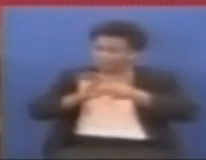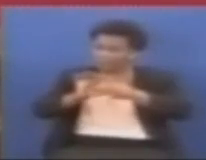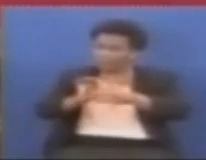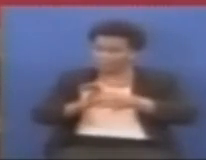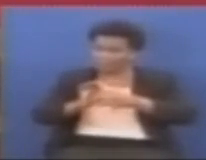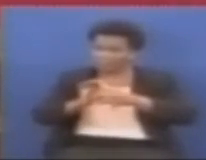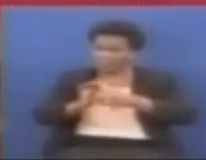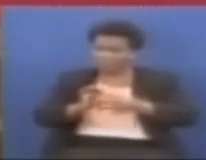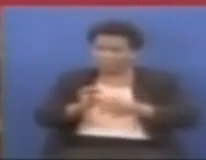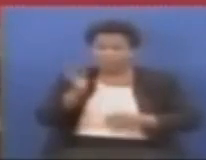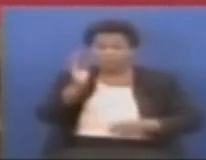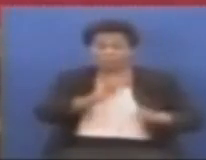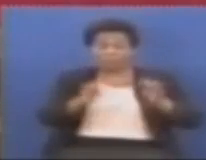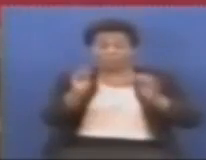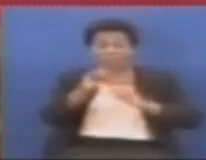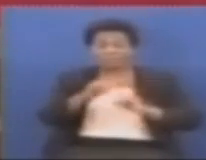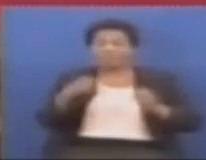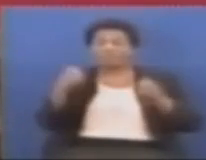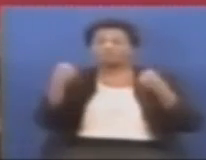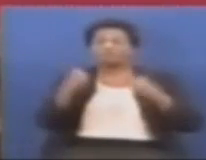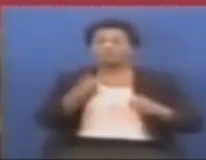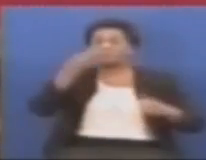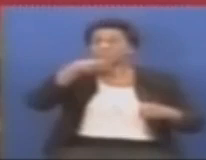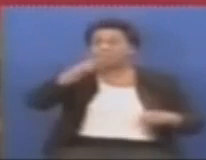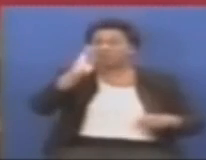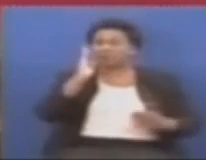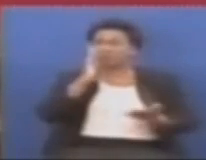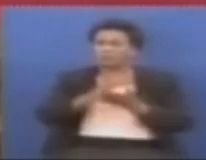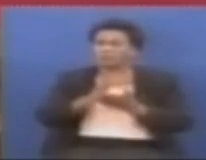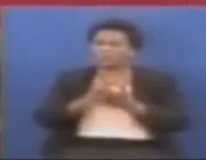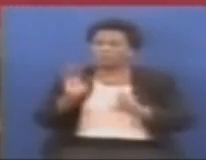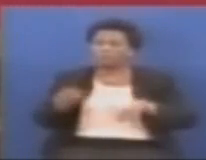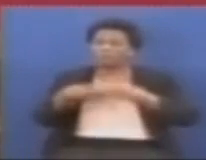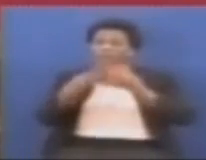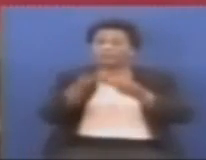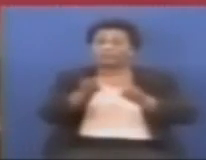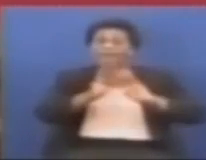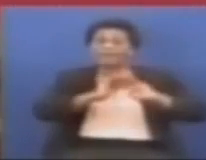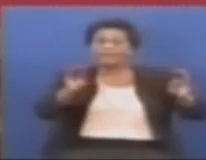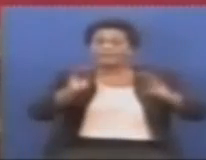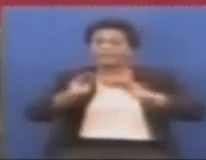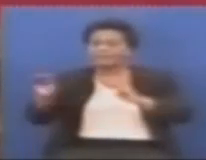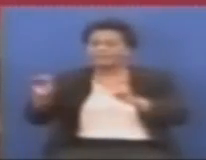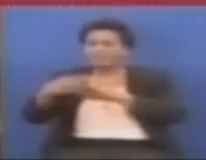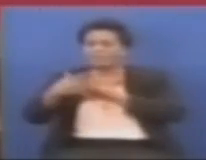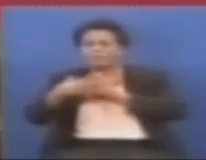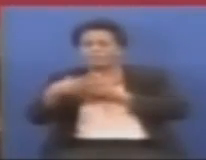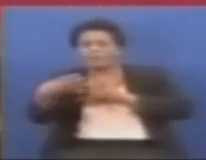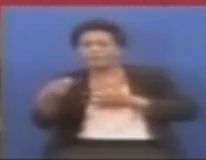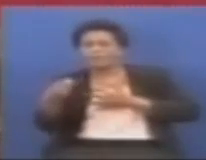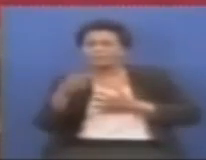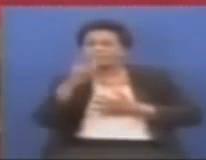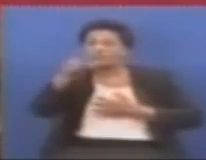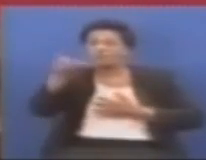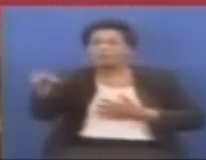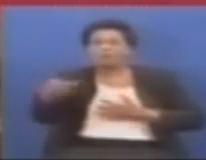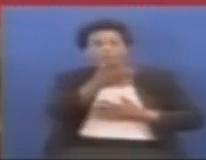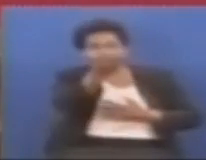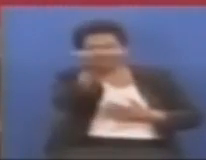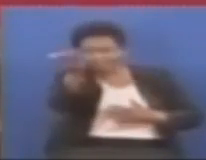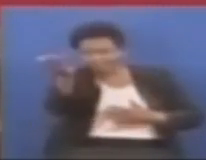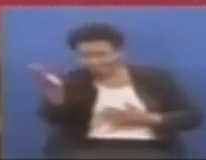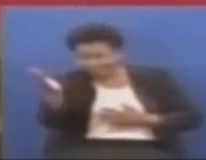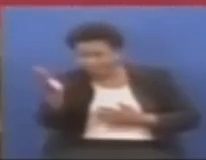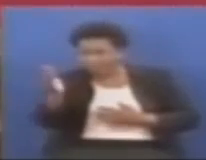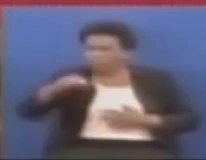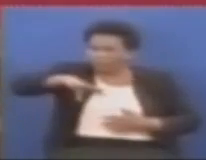huo hakuna sheria yoyote inayempa mgane haki zaidi mjane